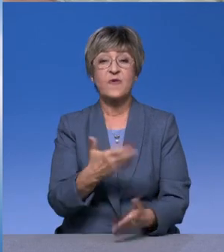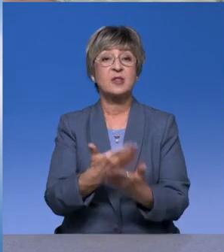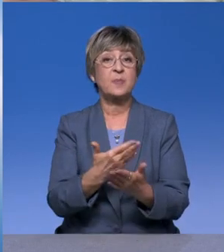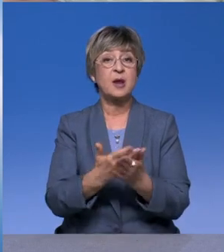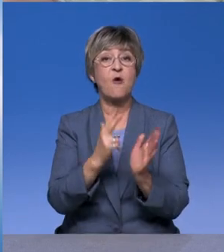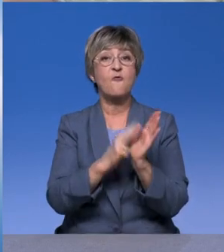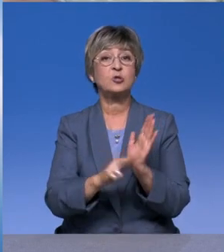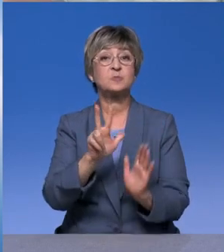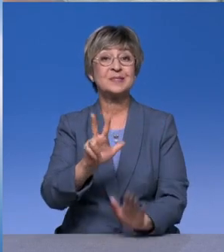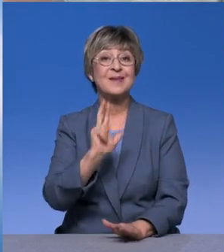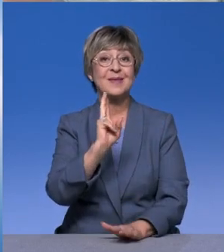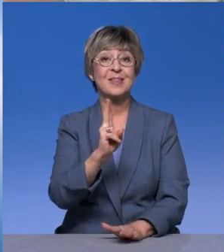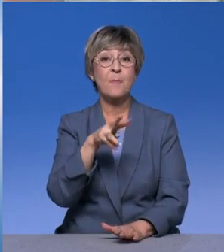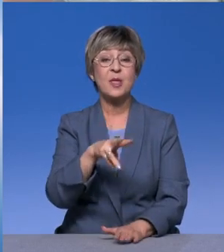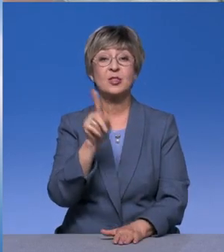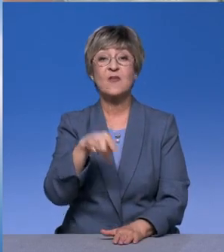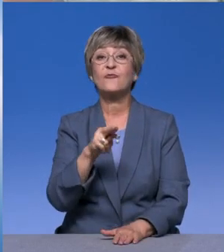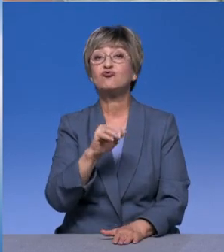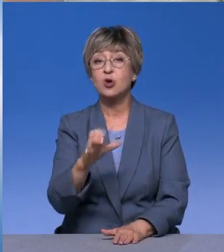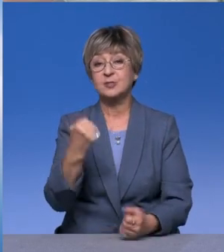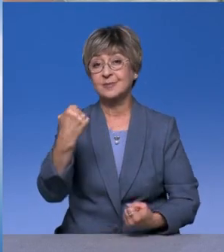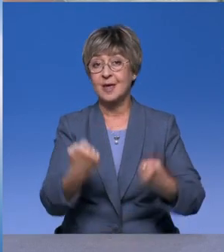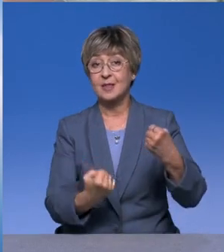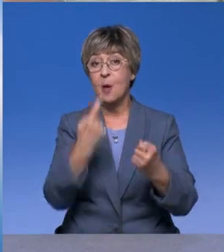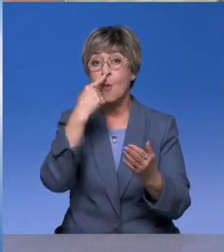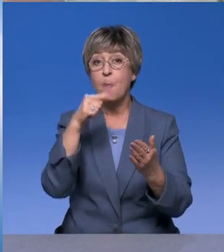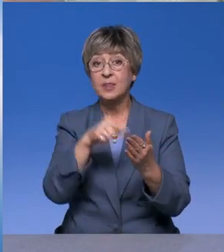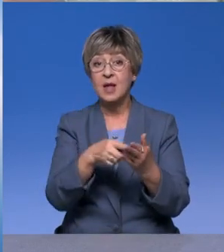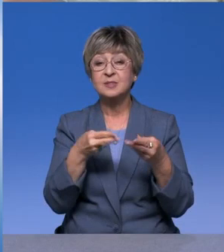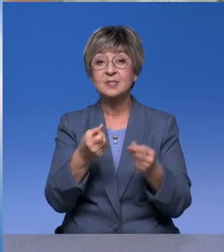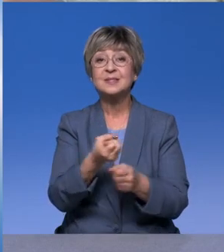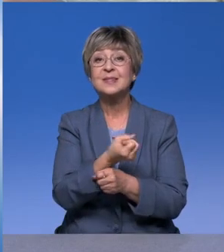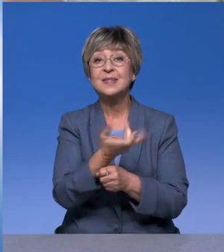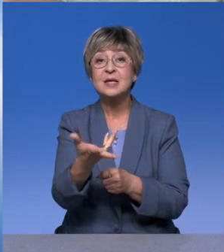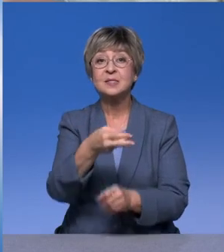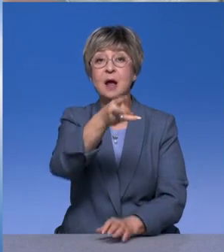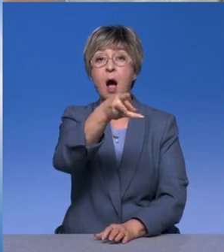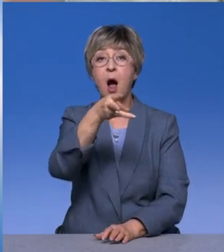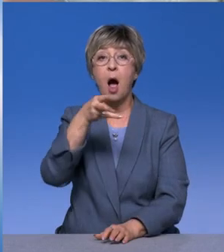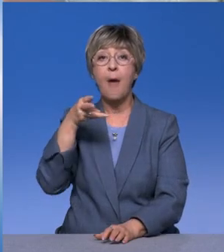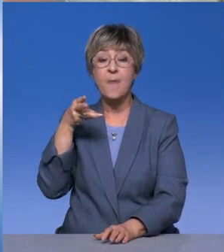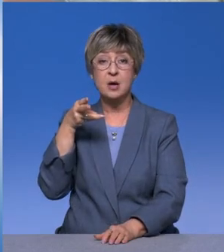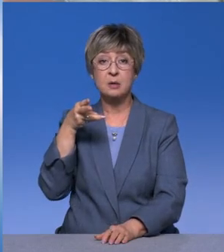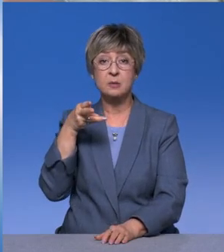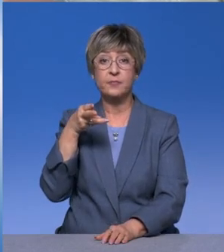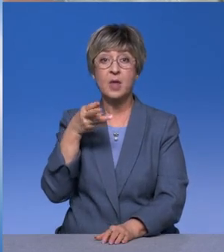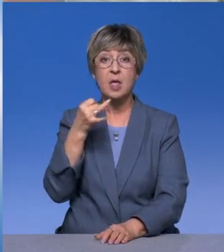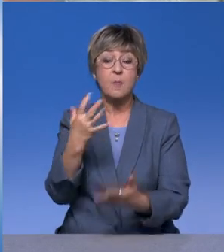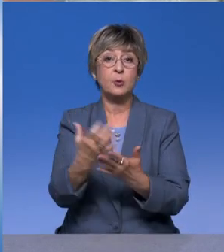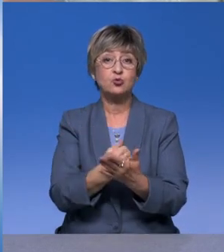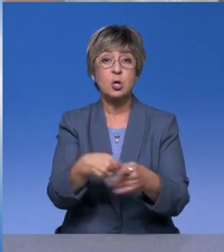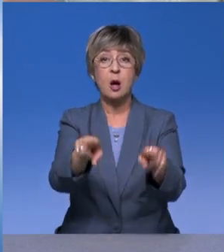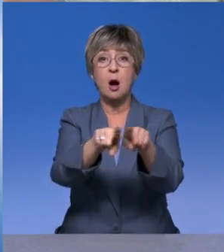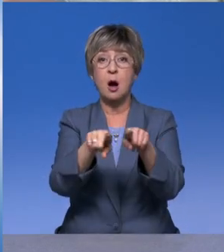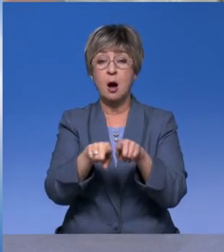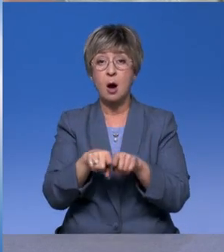83 км в час и попадает под действие сразу 3, 4, 5 камер и получает таким образом